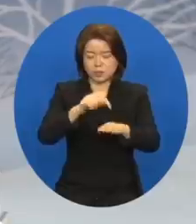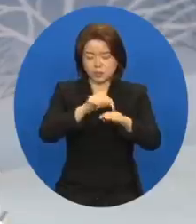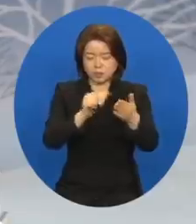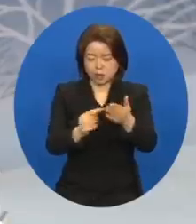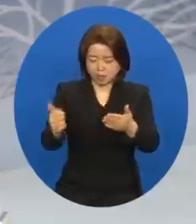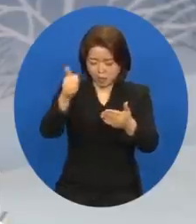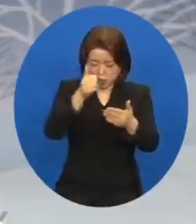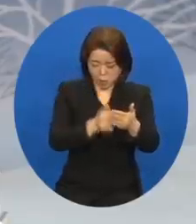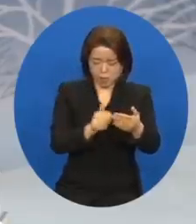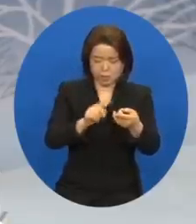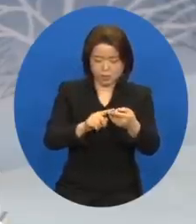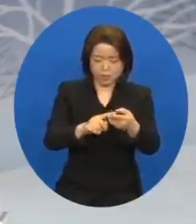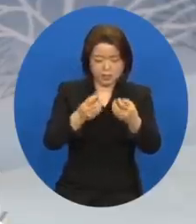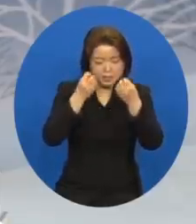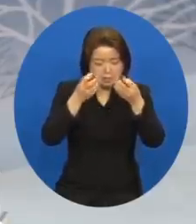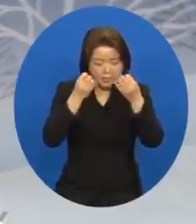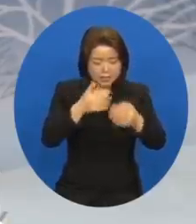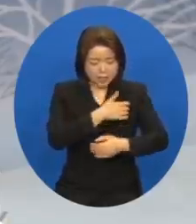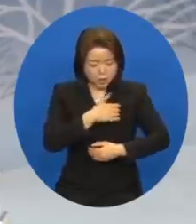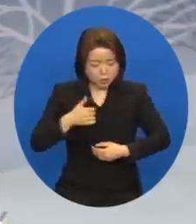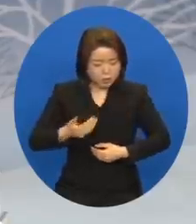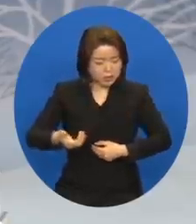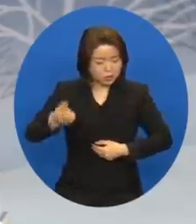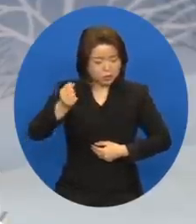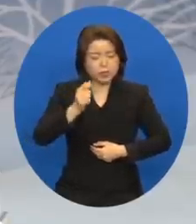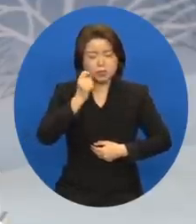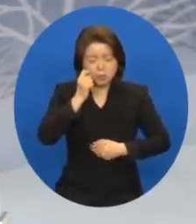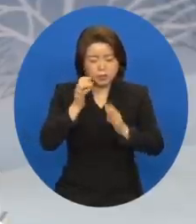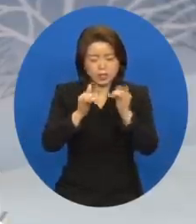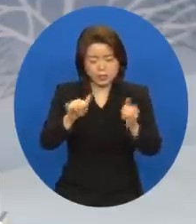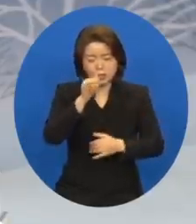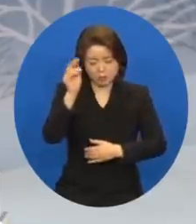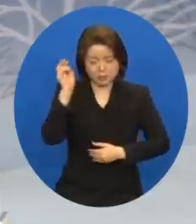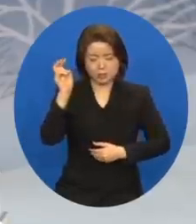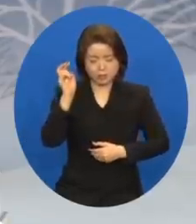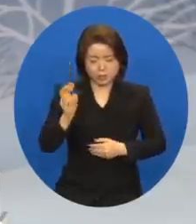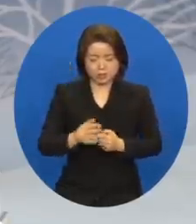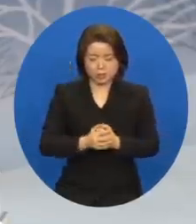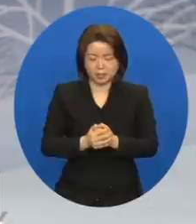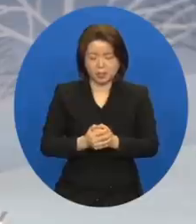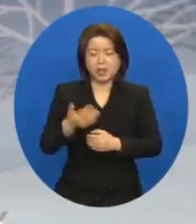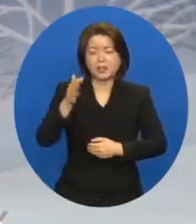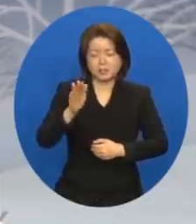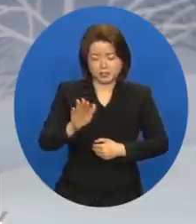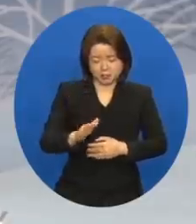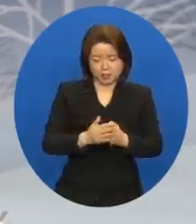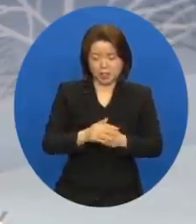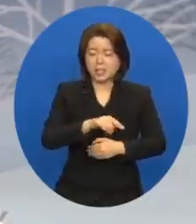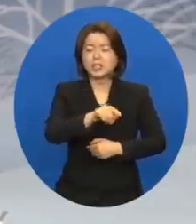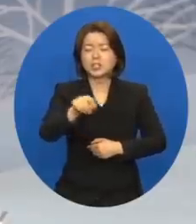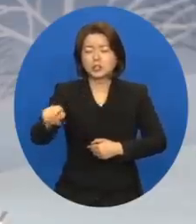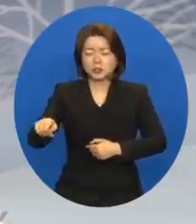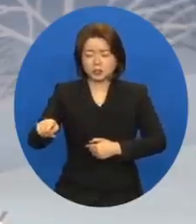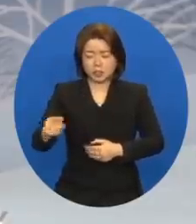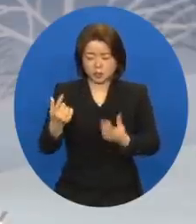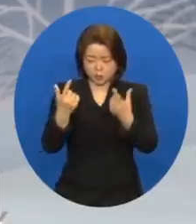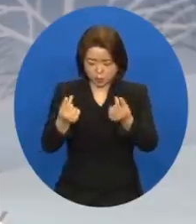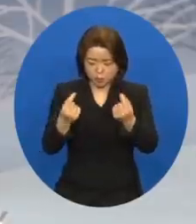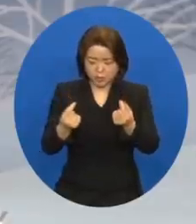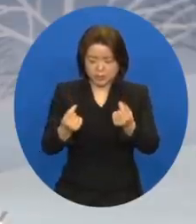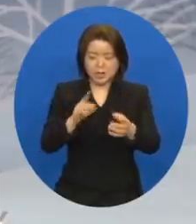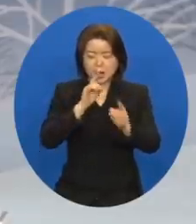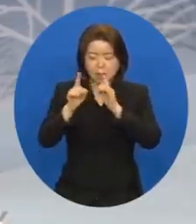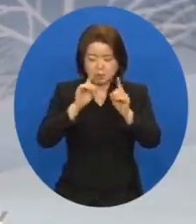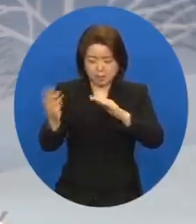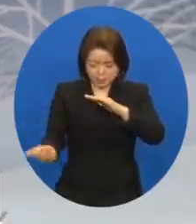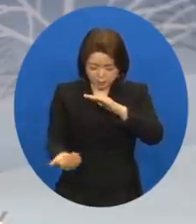거하신 것을 생생히 충만하게 누리지 못하는 이들도 있습니다. 그러나 저들에게도 말씀이 성취될